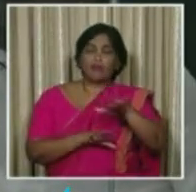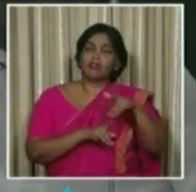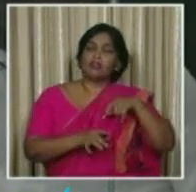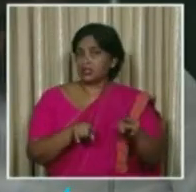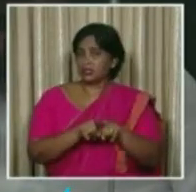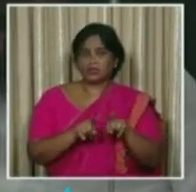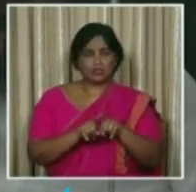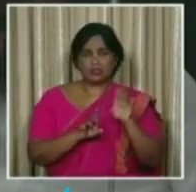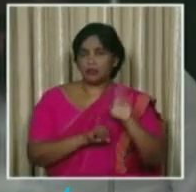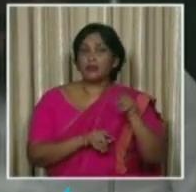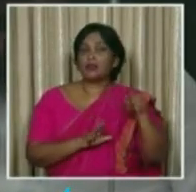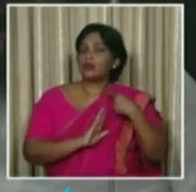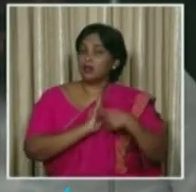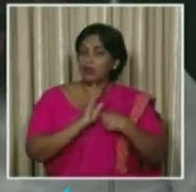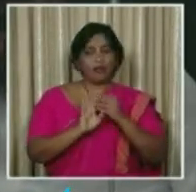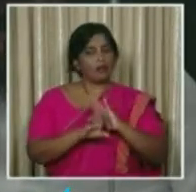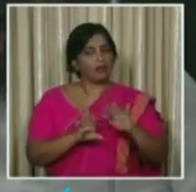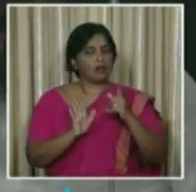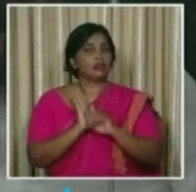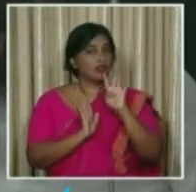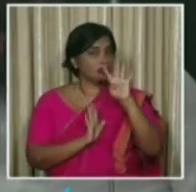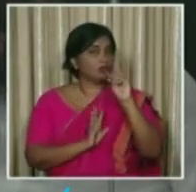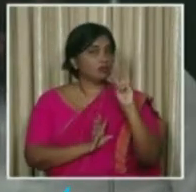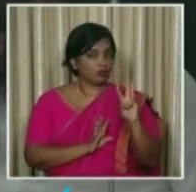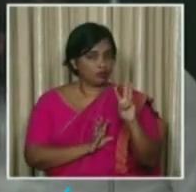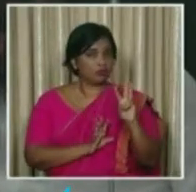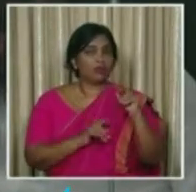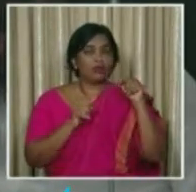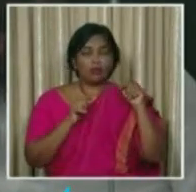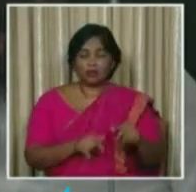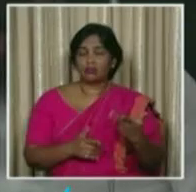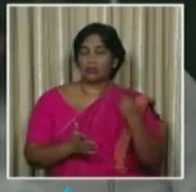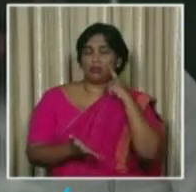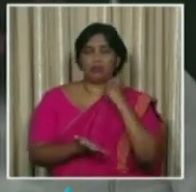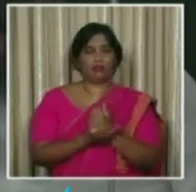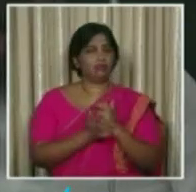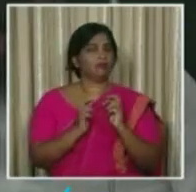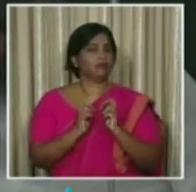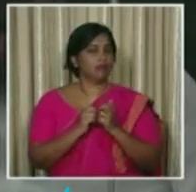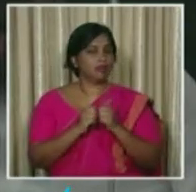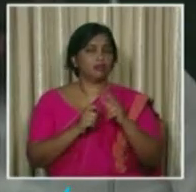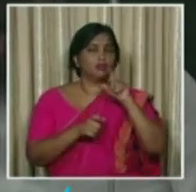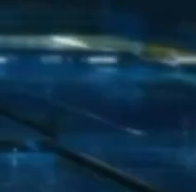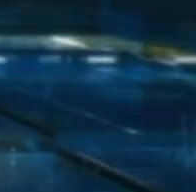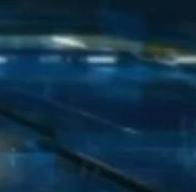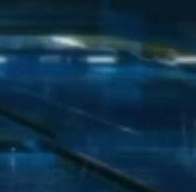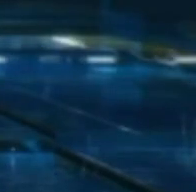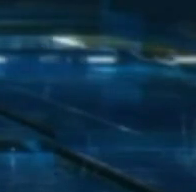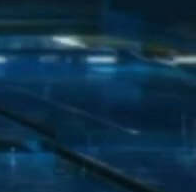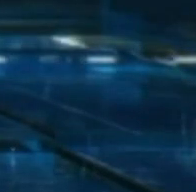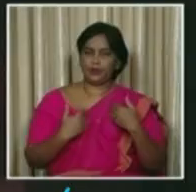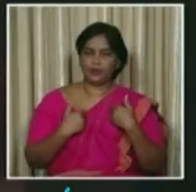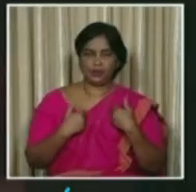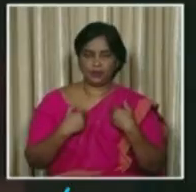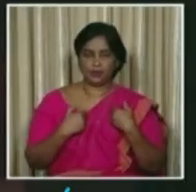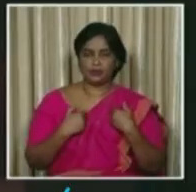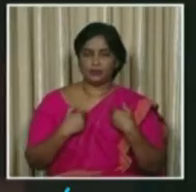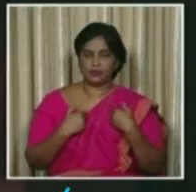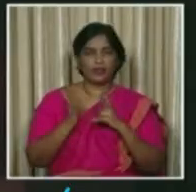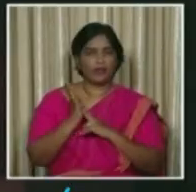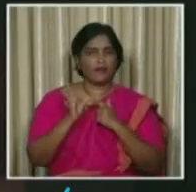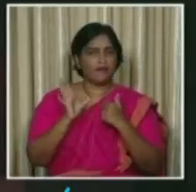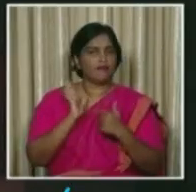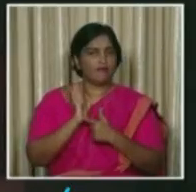යනකම් නඩු අහනවා. මේ රටේ දරුවෝ ලක්ෂ 43ක් දැන් ප්‍රාණපේට තියාගෙන ඉන්නවා මේ අතුරු තහනම් නියෝගය තුල. වැට්